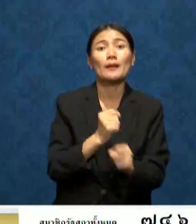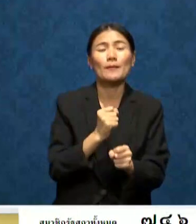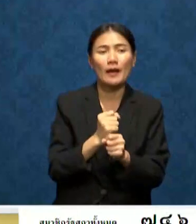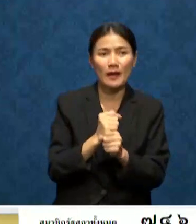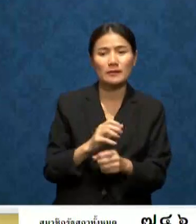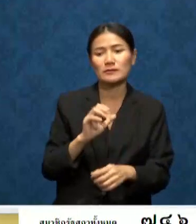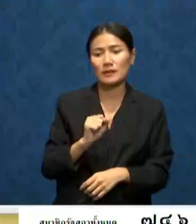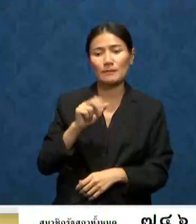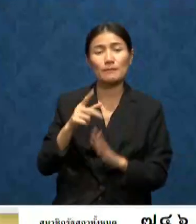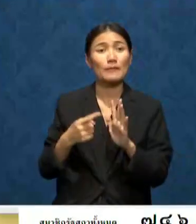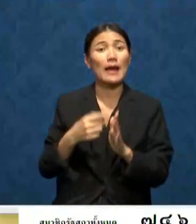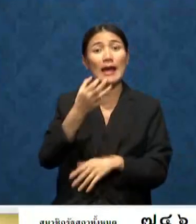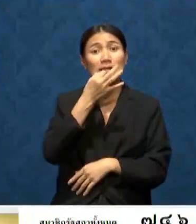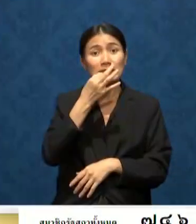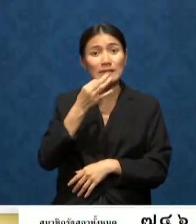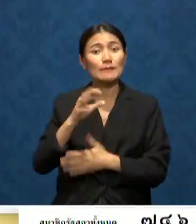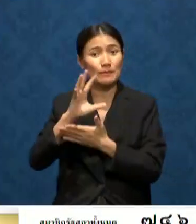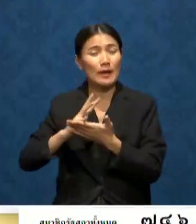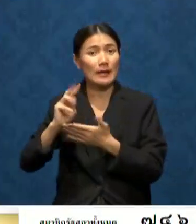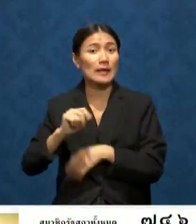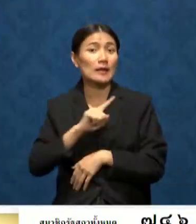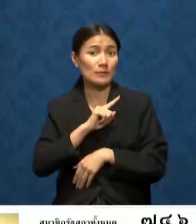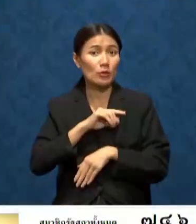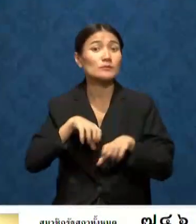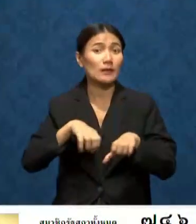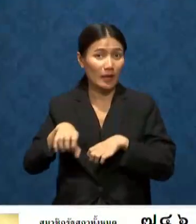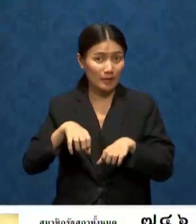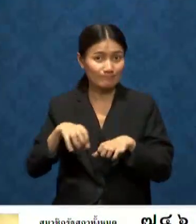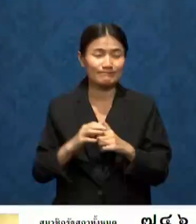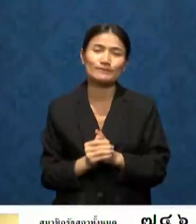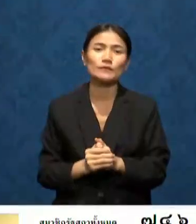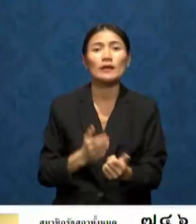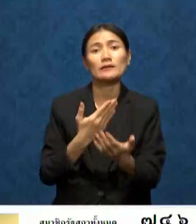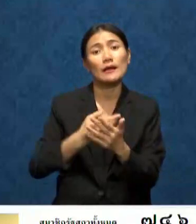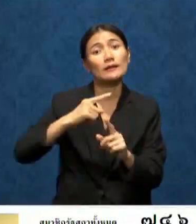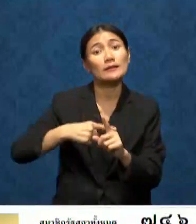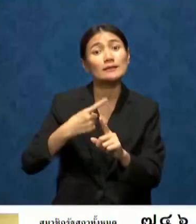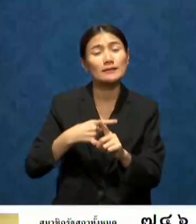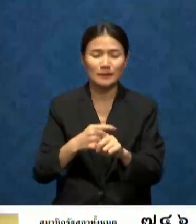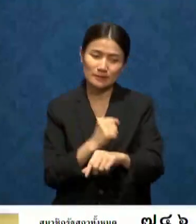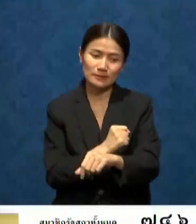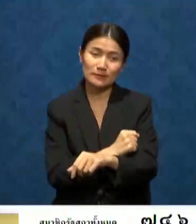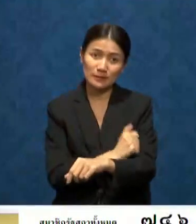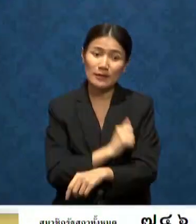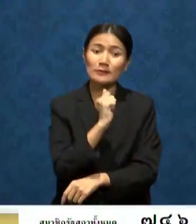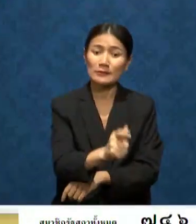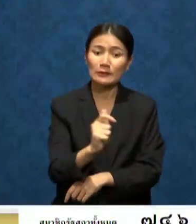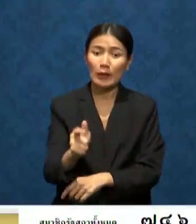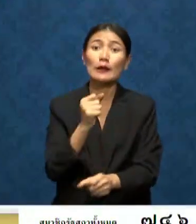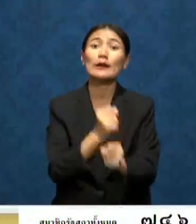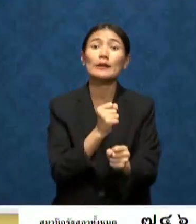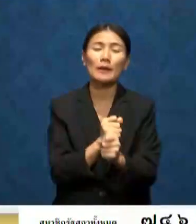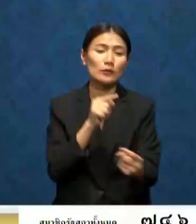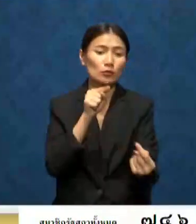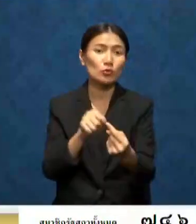ีพแล้็ทางมหาวิทยาลัยการพิจโน่ เรองค่าตอบแทนเพื่อให้สอดครอง กัสภาพงานอยู่